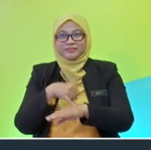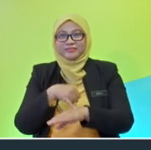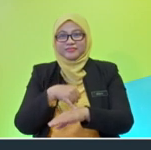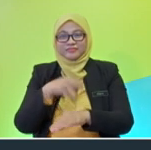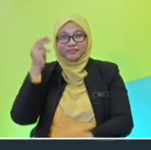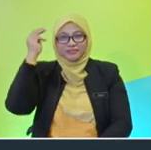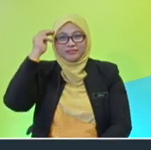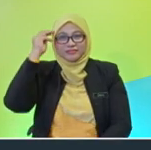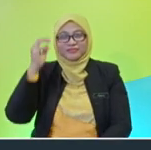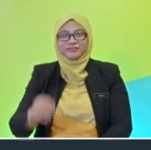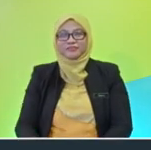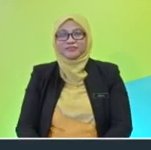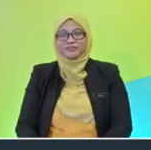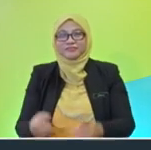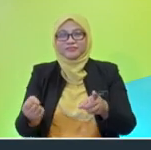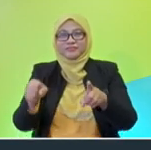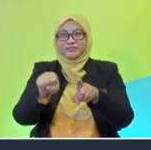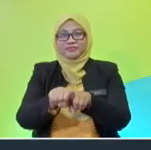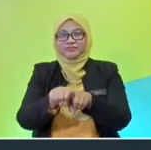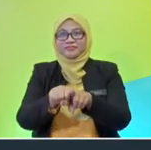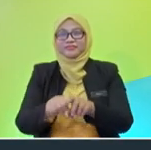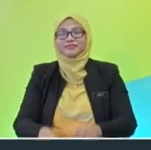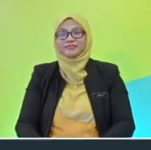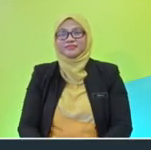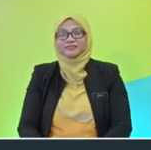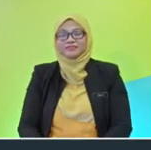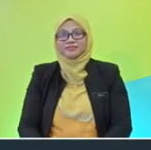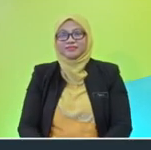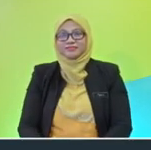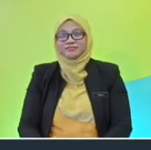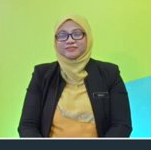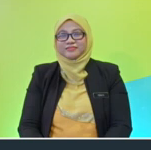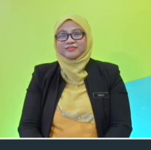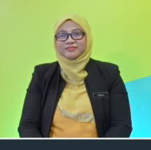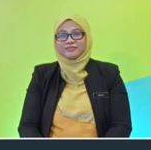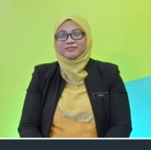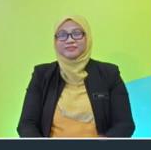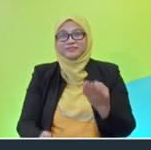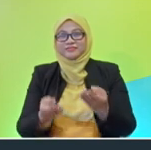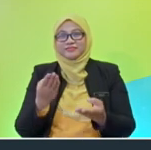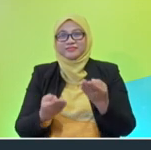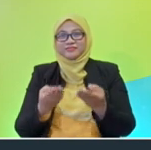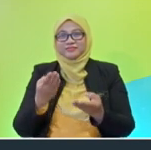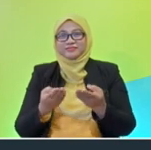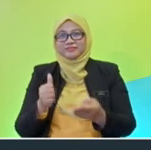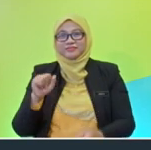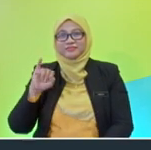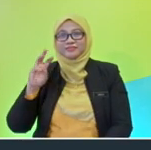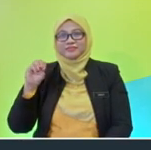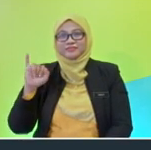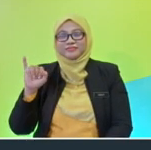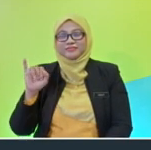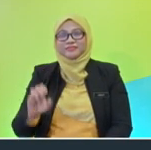berkaitan dengan sosial aspek sosial sebenarnya Oke terima kasih Hanif Oke mungkin Aini boleh kongsikan